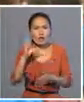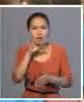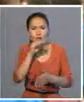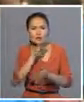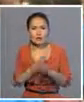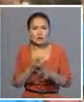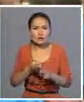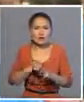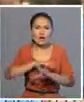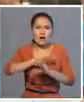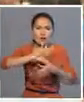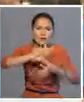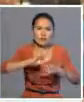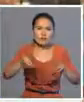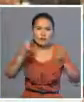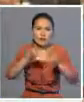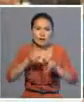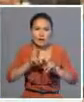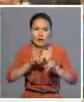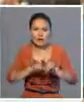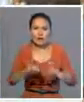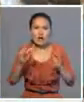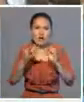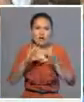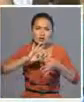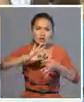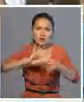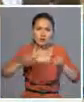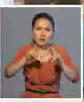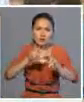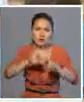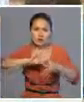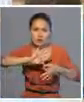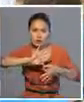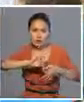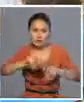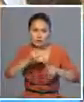шықтық. Қолданылған заттар, төсек жаймасы, басқа да көп ретті қолданылатын заттарды алдық.